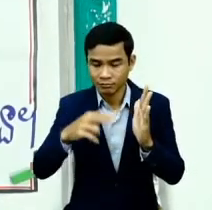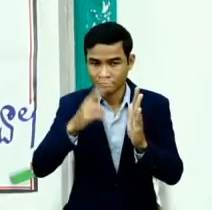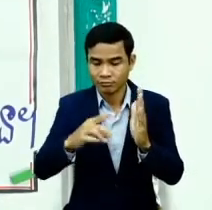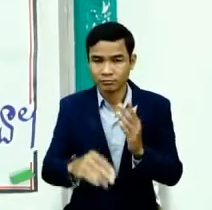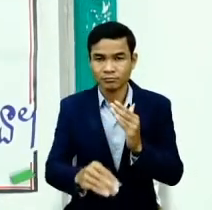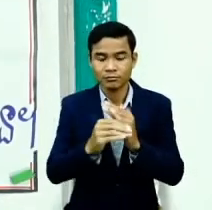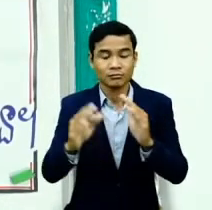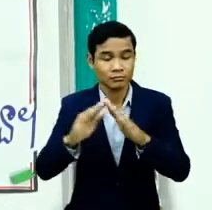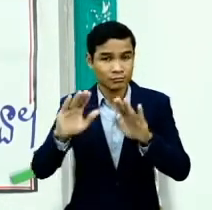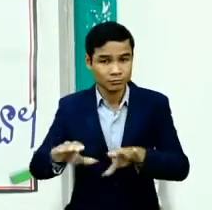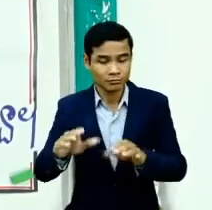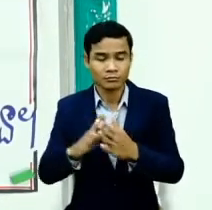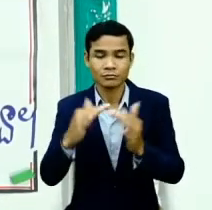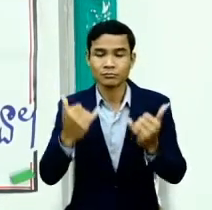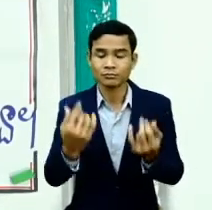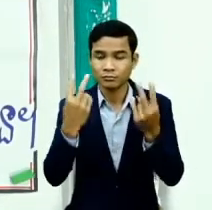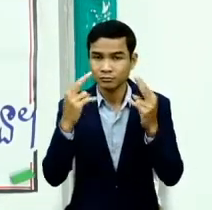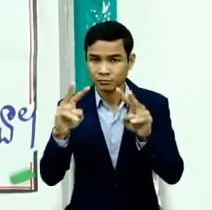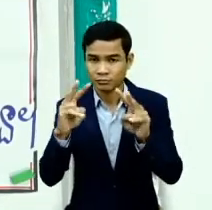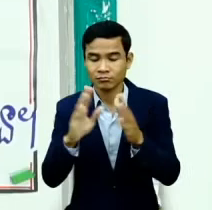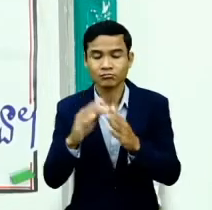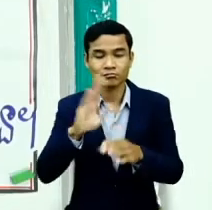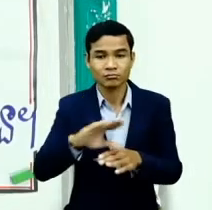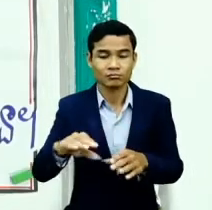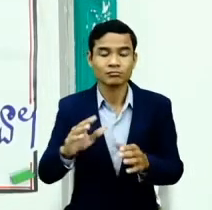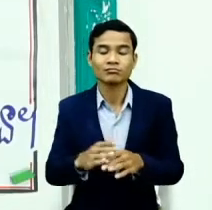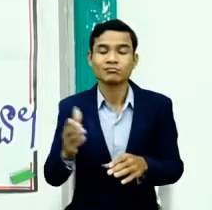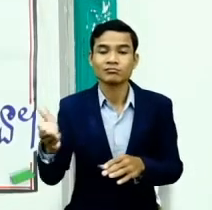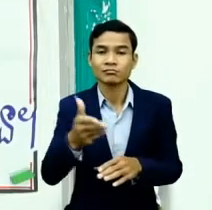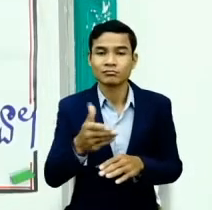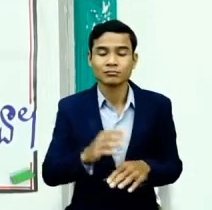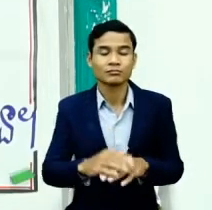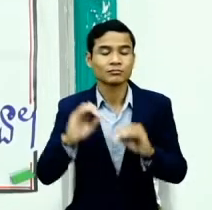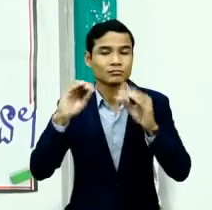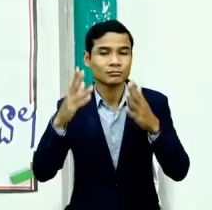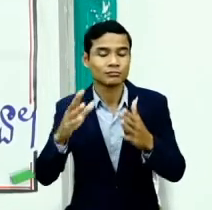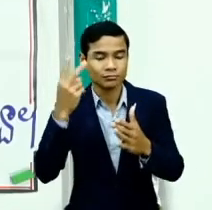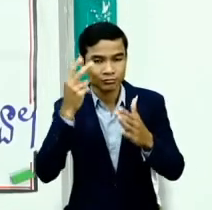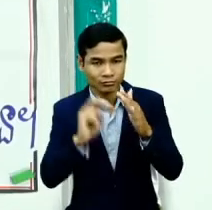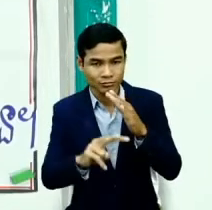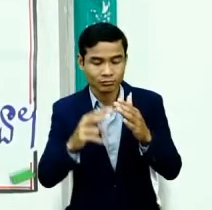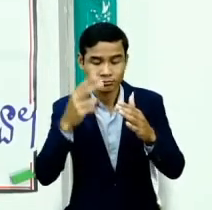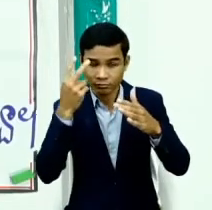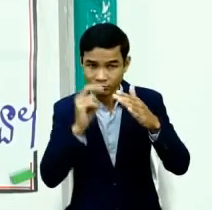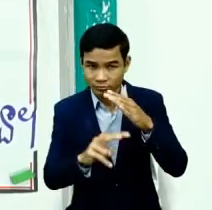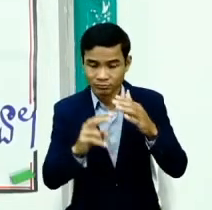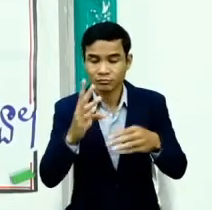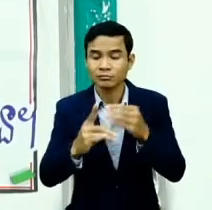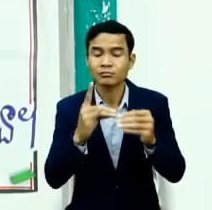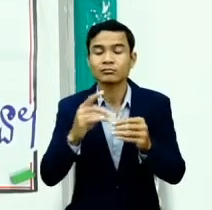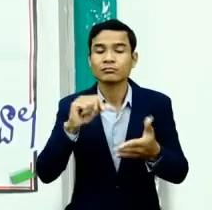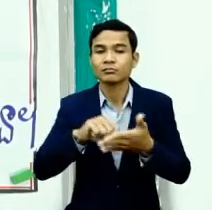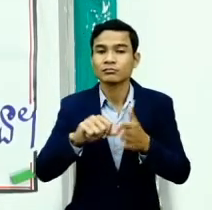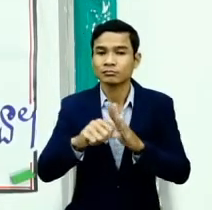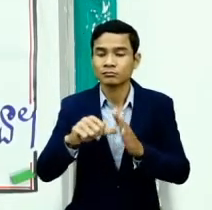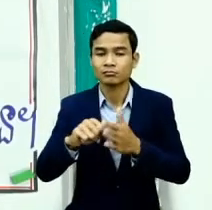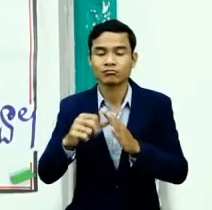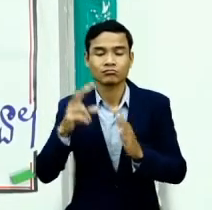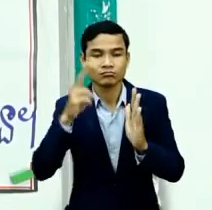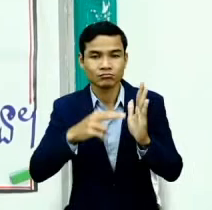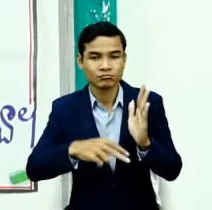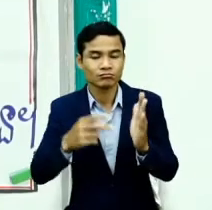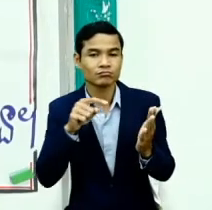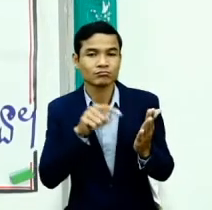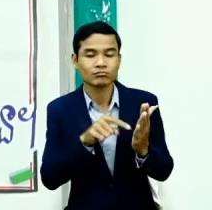ta anh lấy dân từ mới các từ tiền được bảo còn mình đã một niềm bản tích nhận cái đồ cốt từ tiền âm bị ảnh thân hết được khả năng lọc bản này ta cốt từ tiền chẳng mạnh đấy